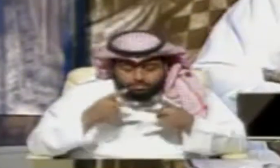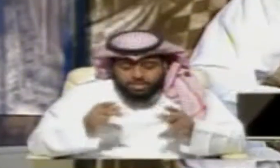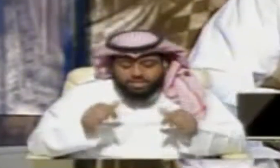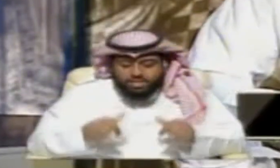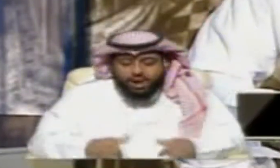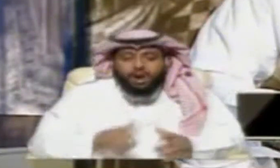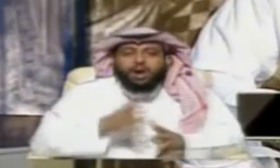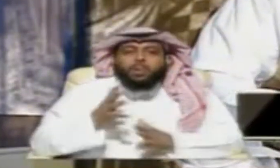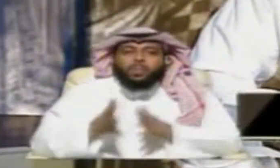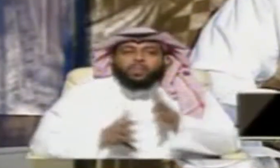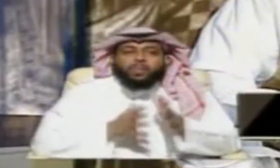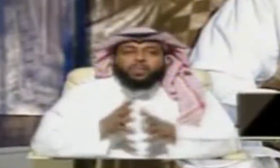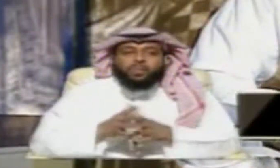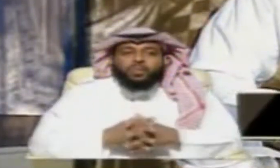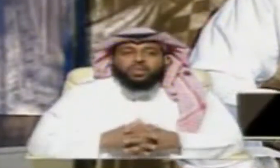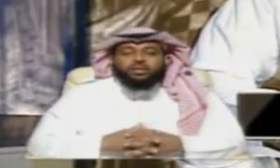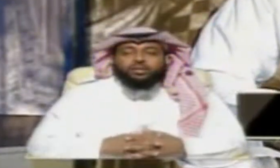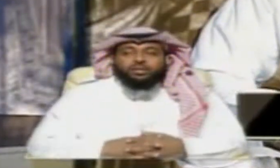الحلقة